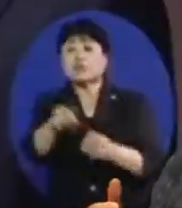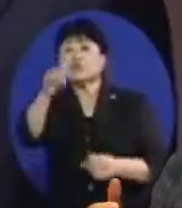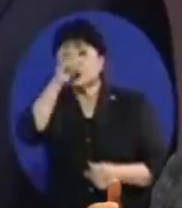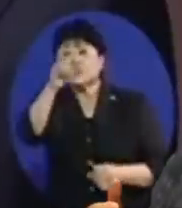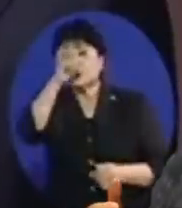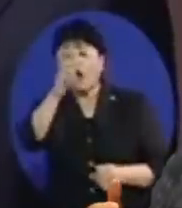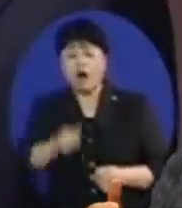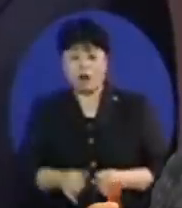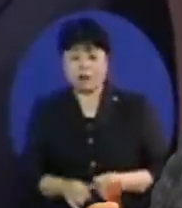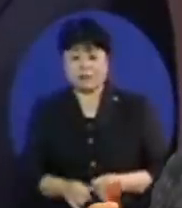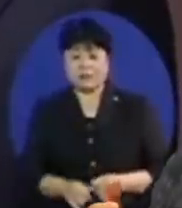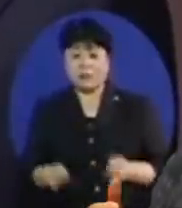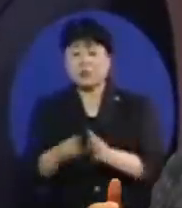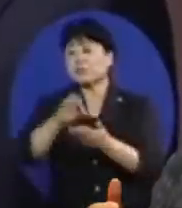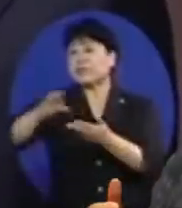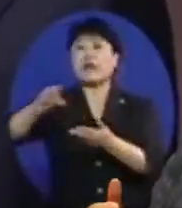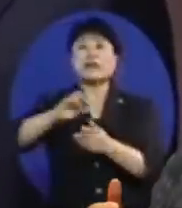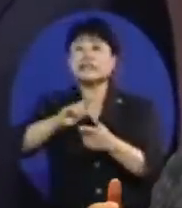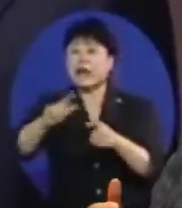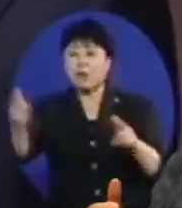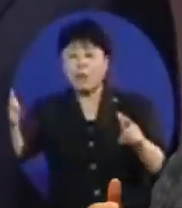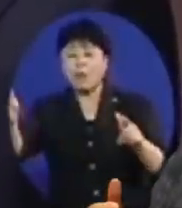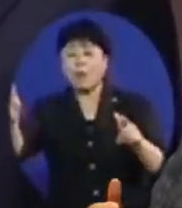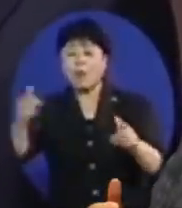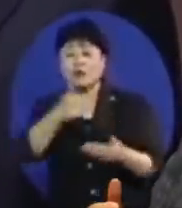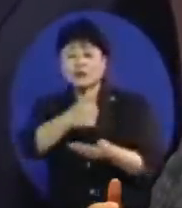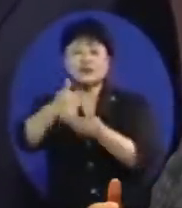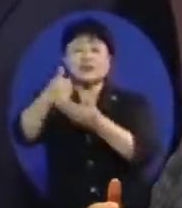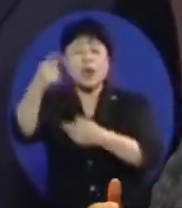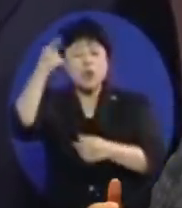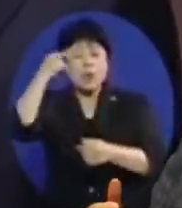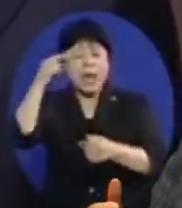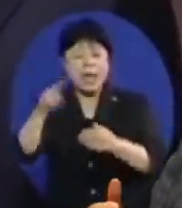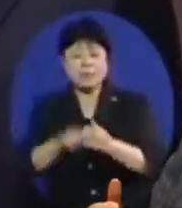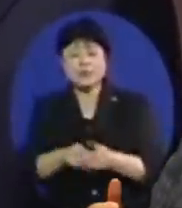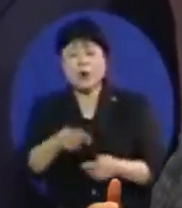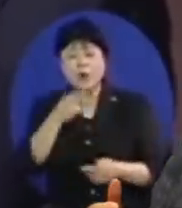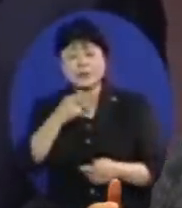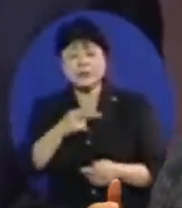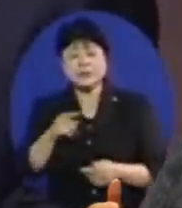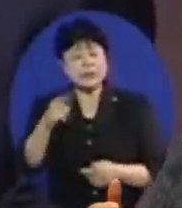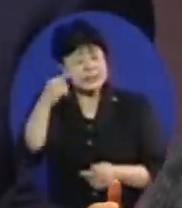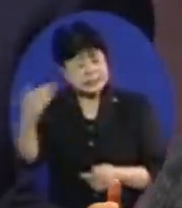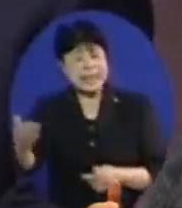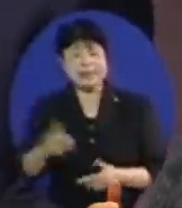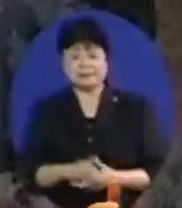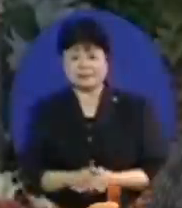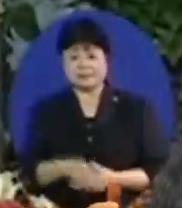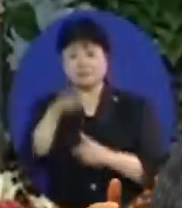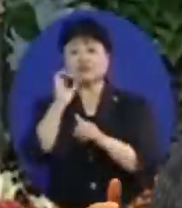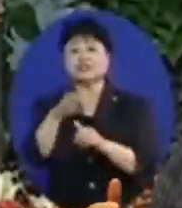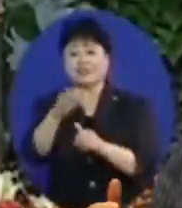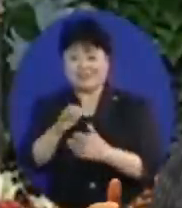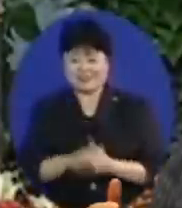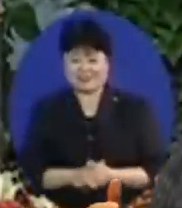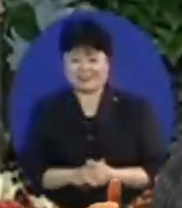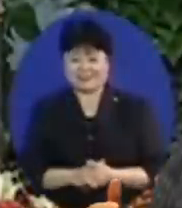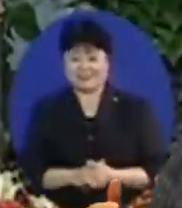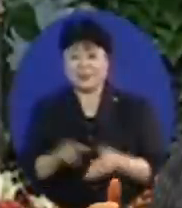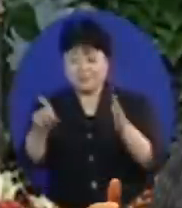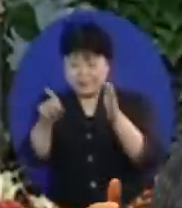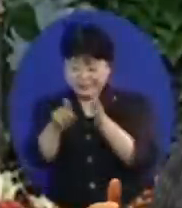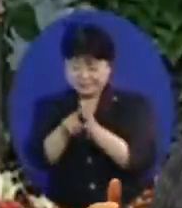있는데도 믿음을 사용하지 않으니까 주님이 어찌하여 믿음이 없느냐 우지신 것입니다. 우리가